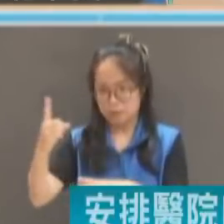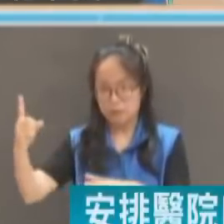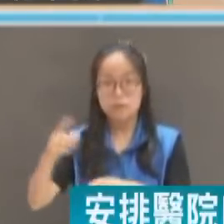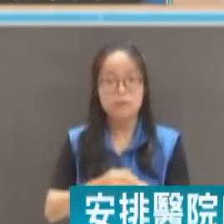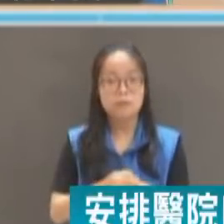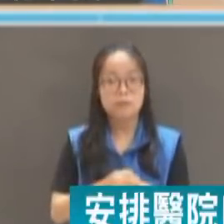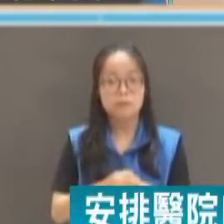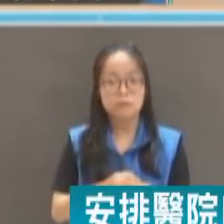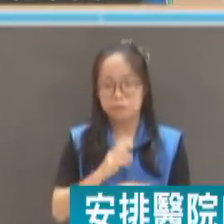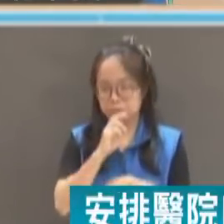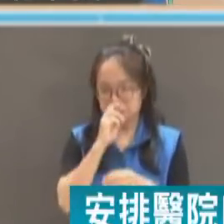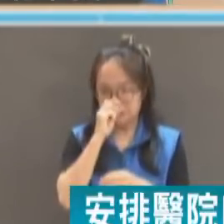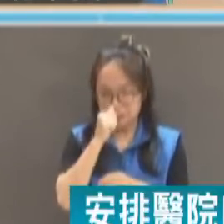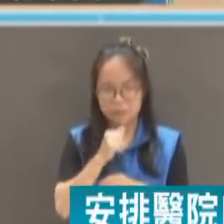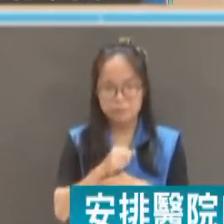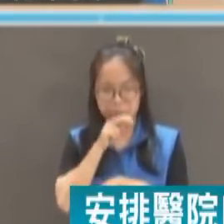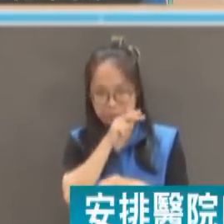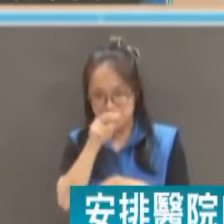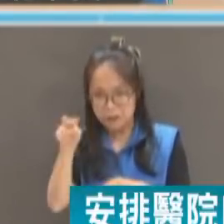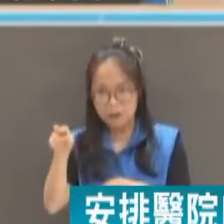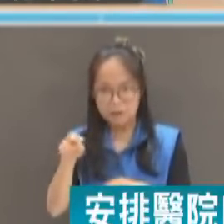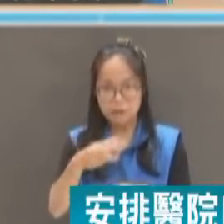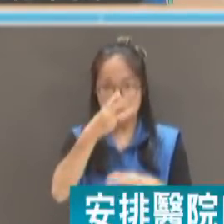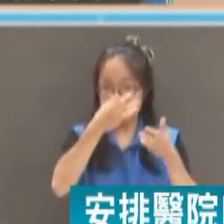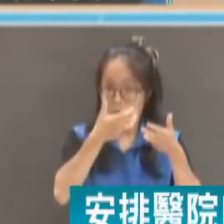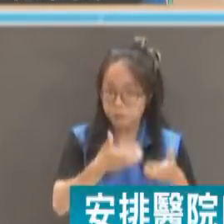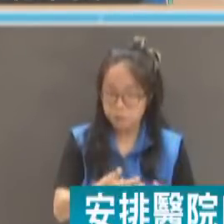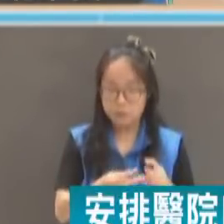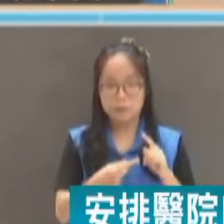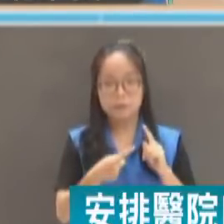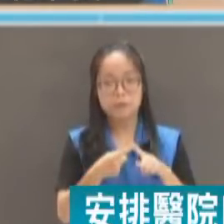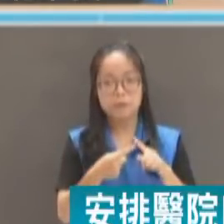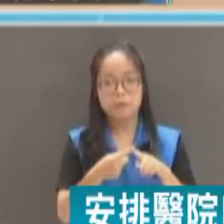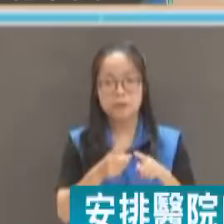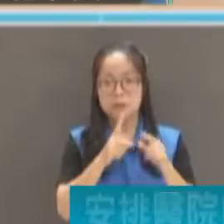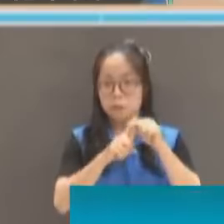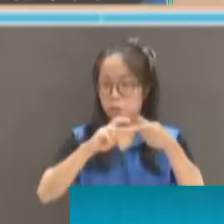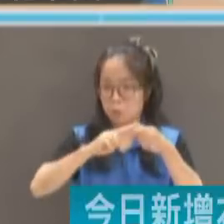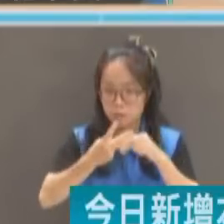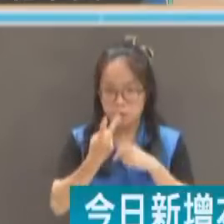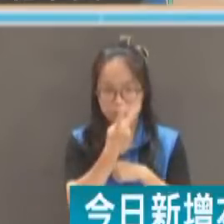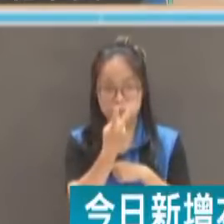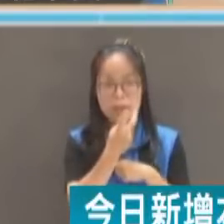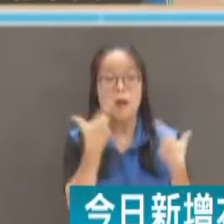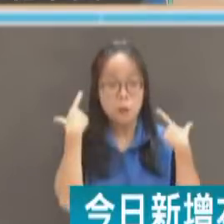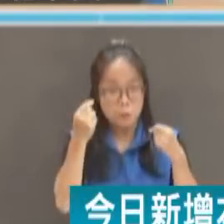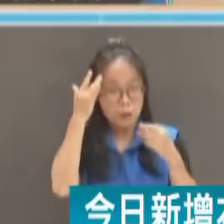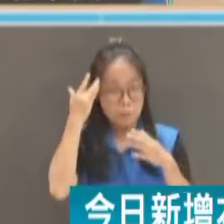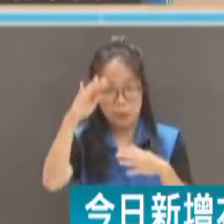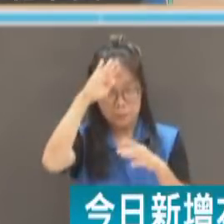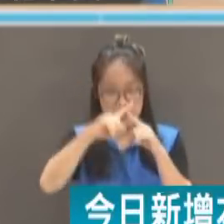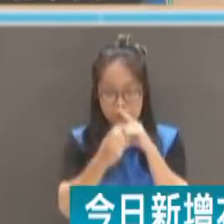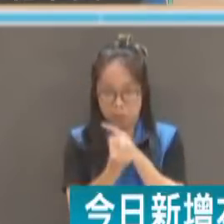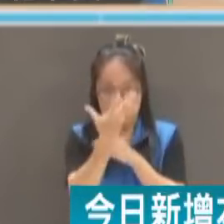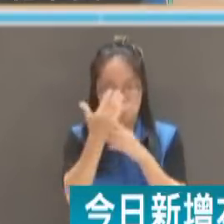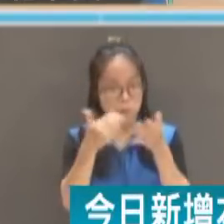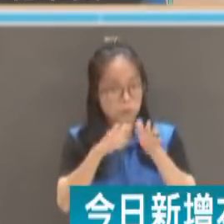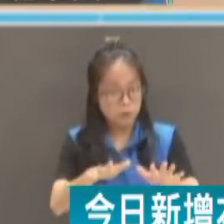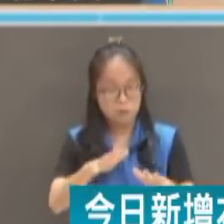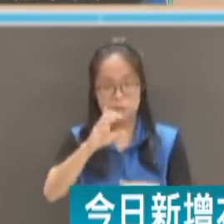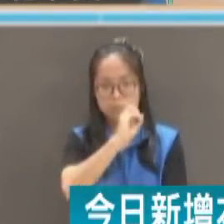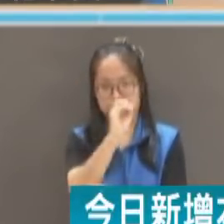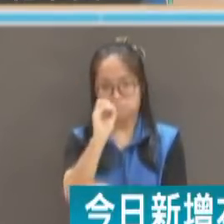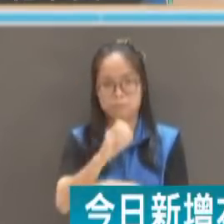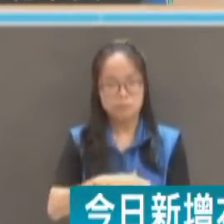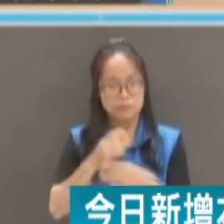我们特别看到我们三重跟中和两个热区今天都是零确